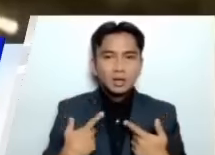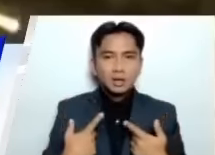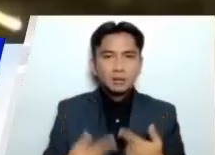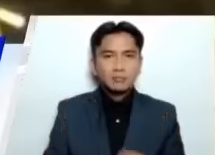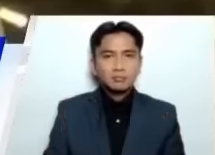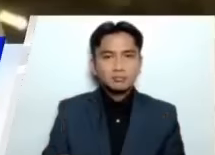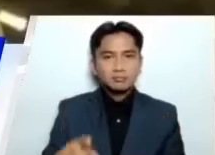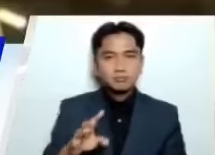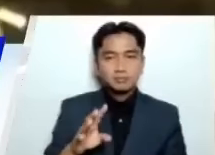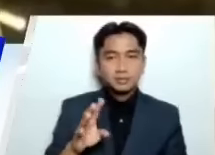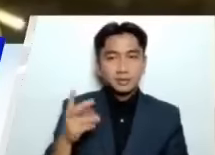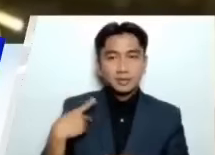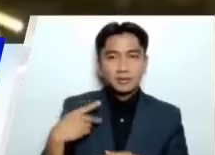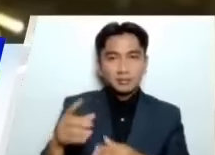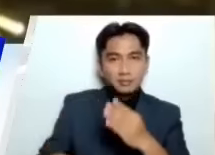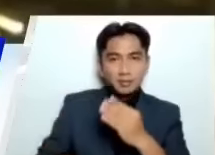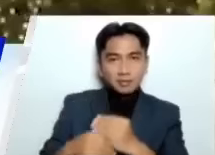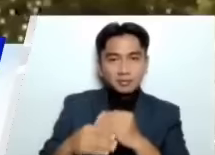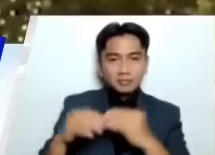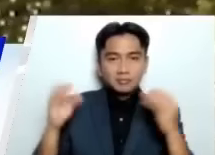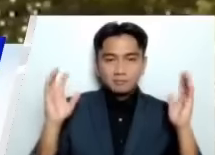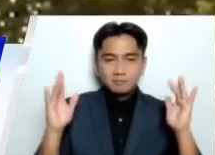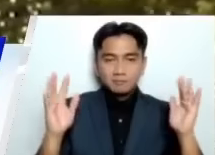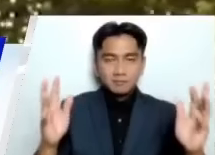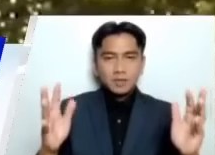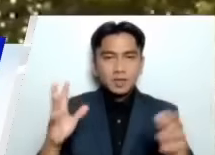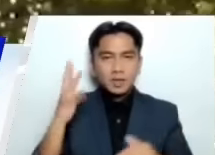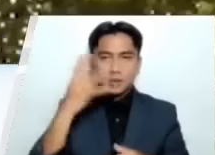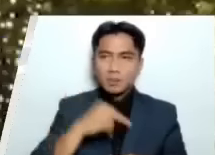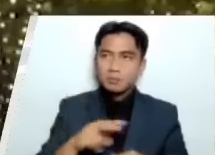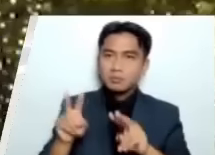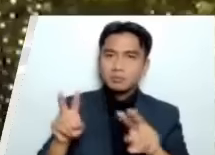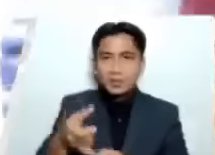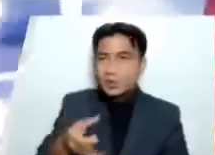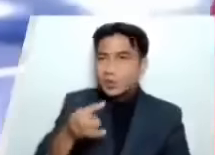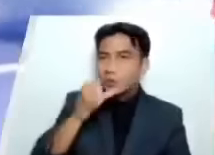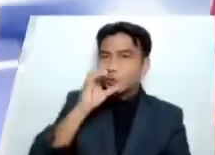ng LED lights na hugis wine glass.